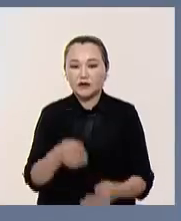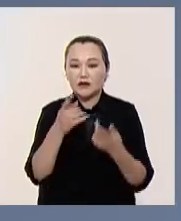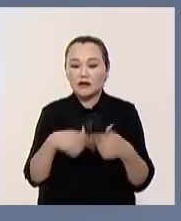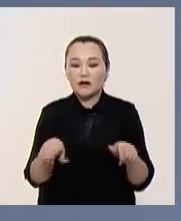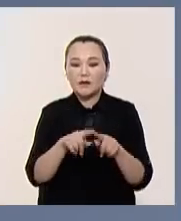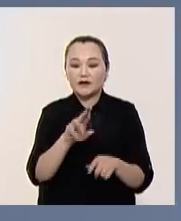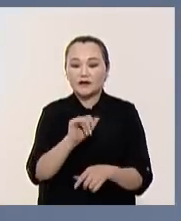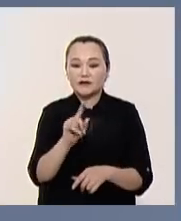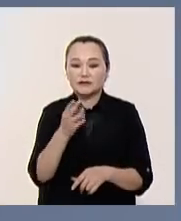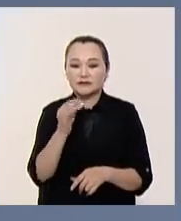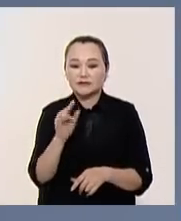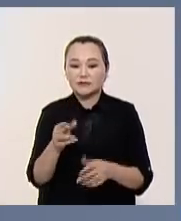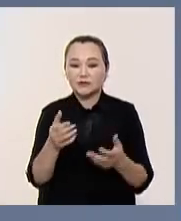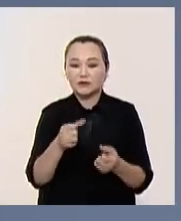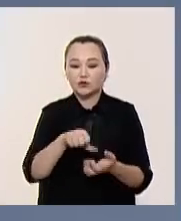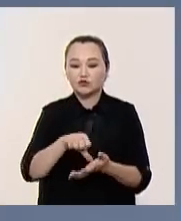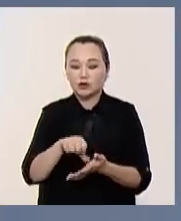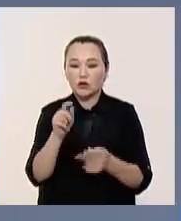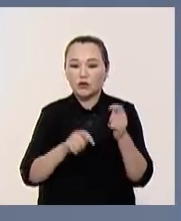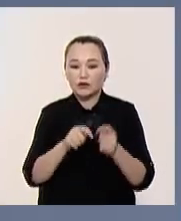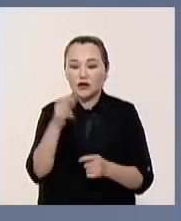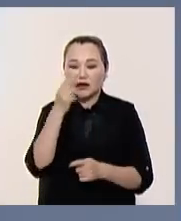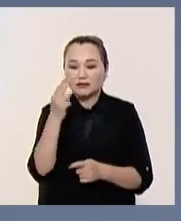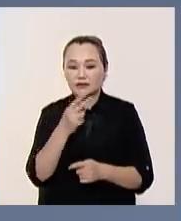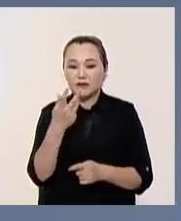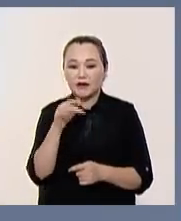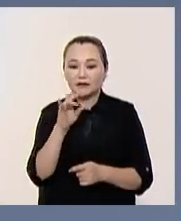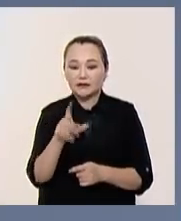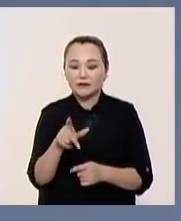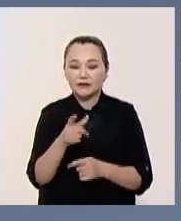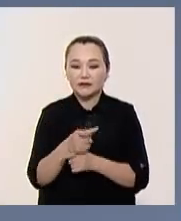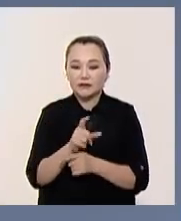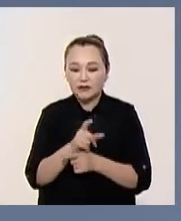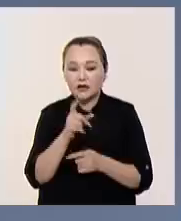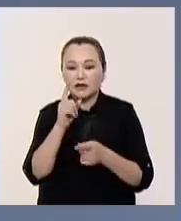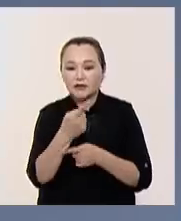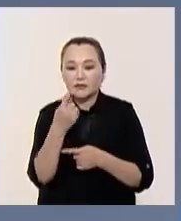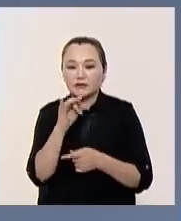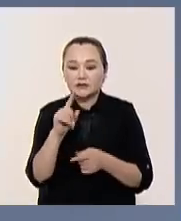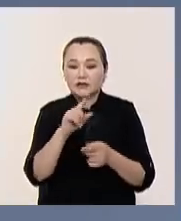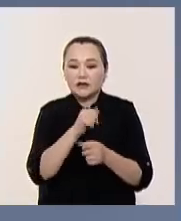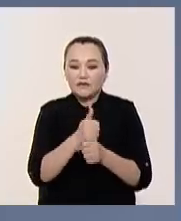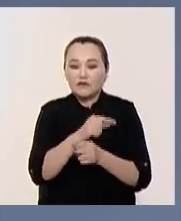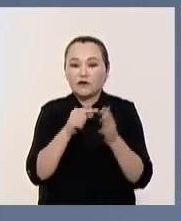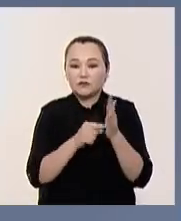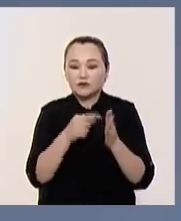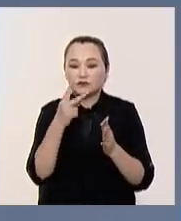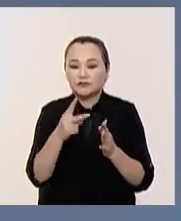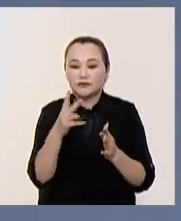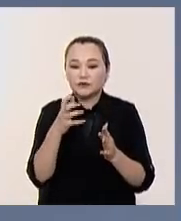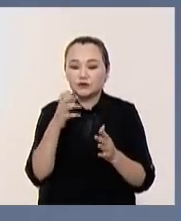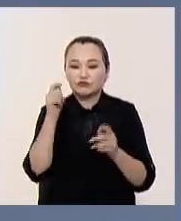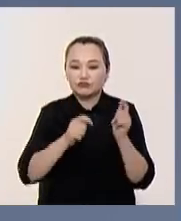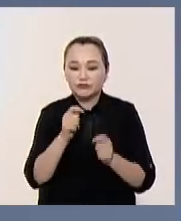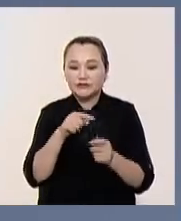Компания «Казцинк» приняла участие в конгрессе «Астана Майнинг энд Металлурджи». Одним из основных вопросов для более 2000 делегатов